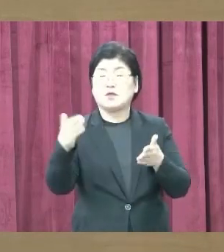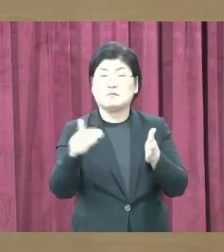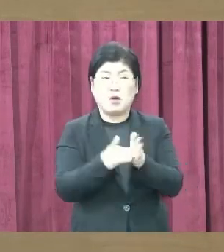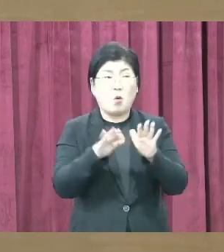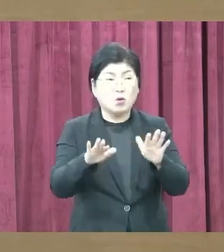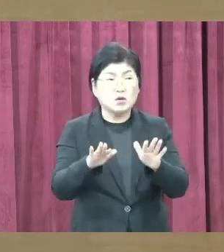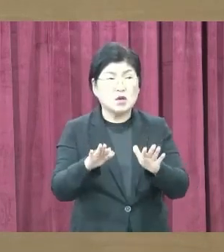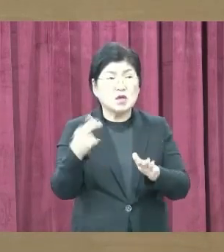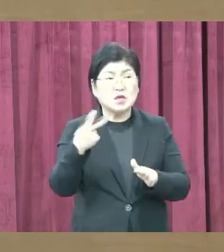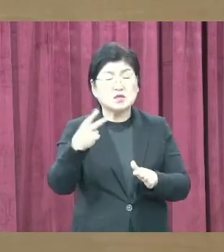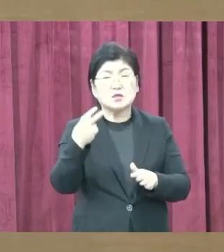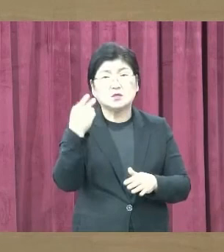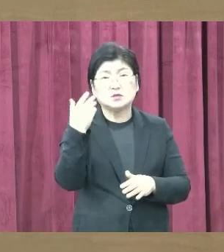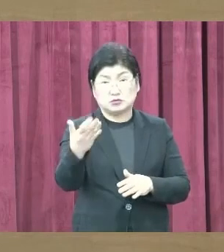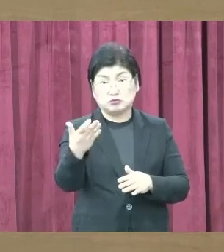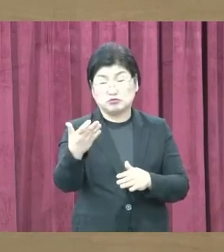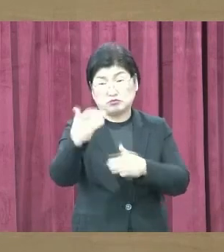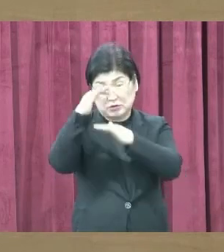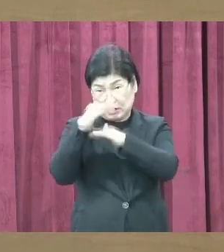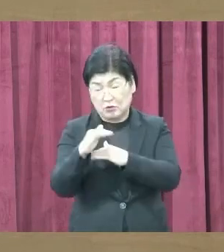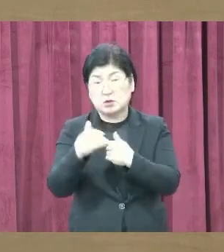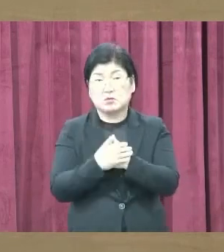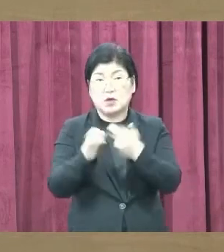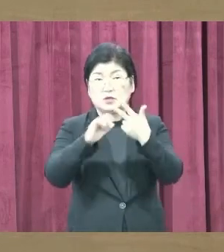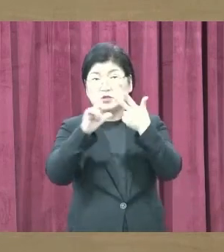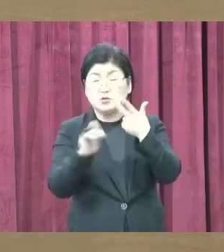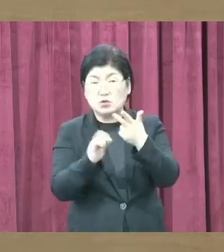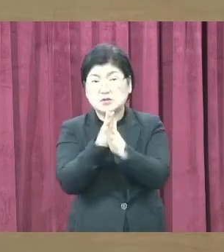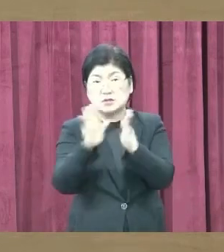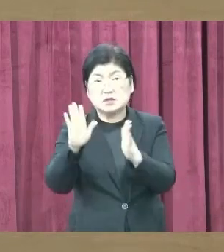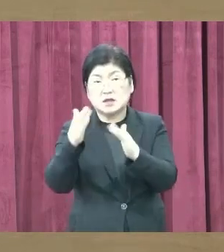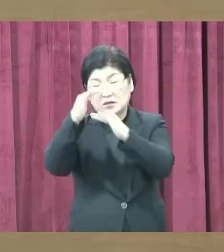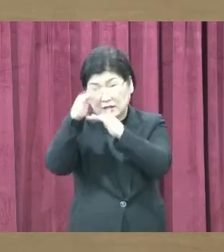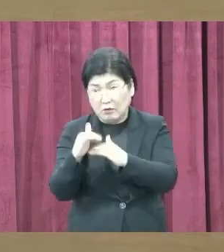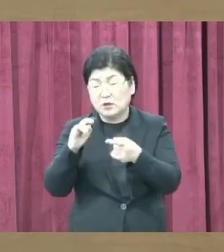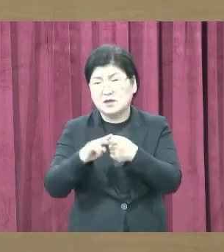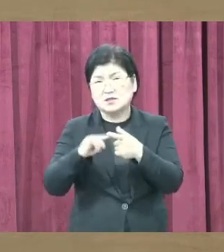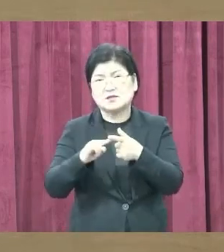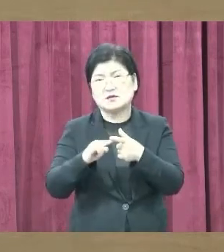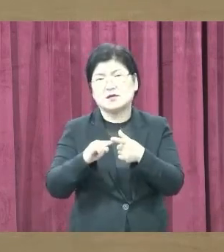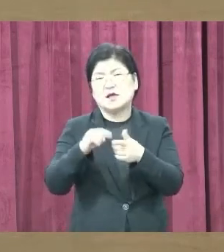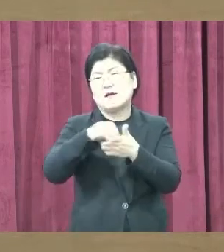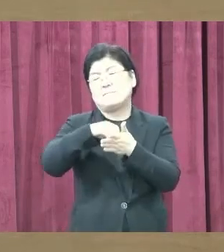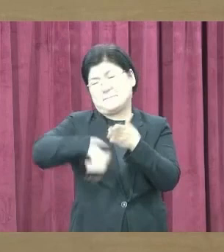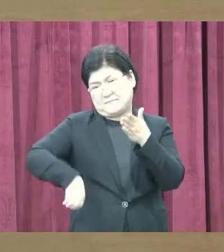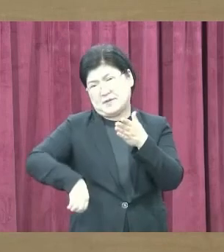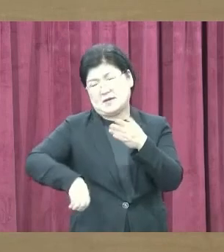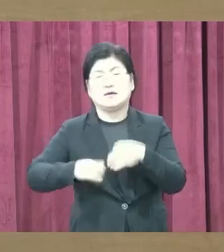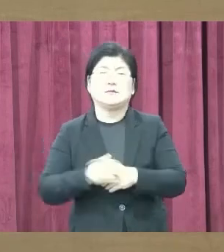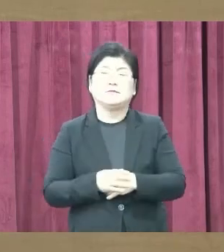자료는 지금 19년 자료를 분석했기 때문에 이제 7월 달에 투입된 이런 폐암 검진에 대해서는 분석이 이루어졌지